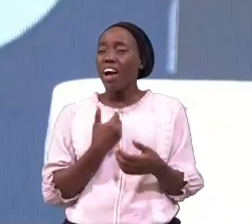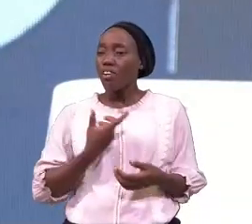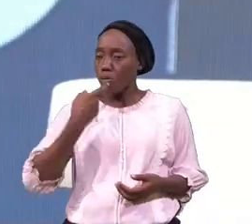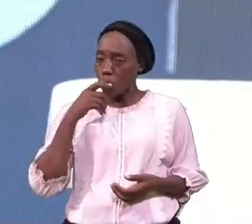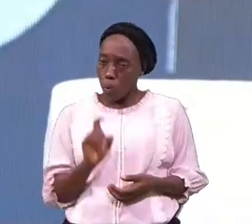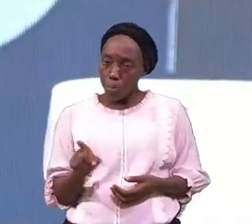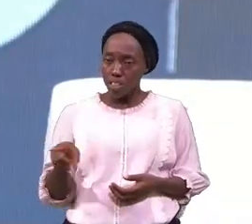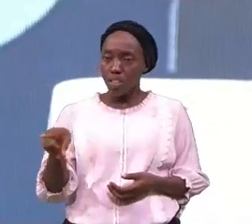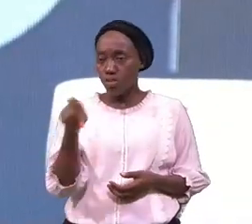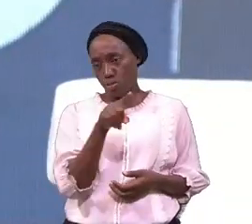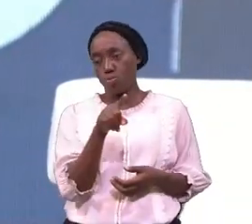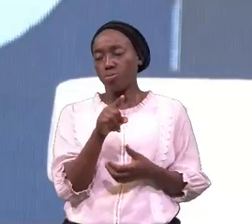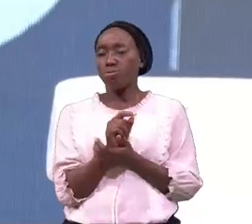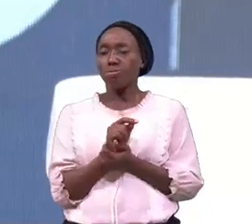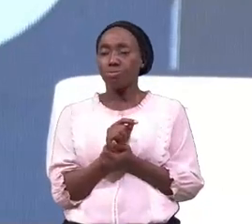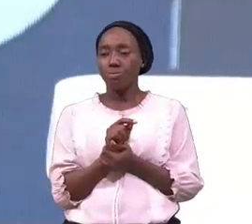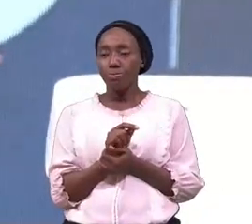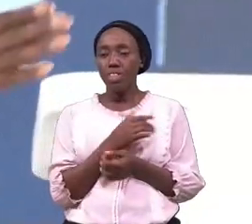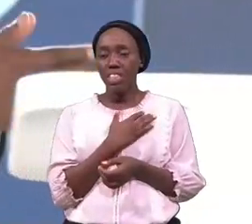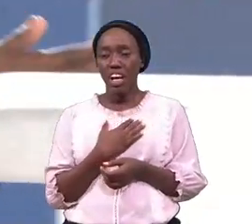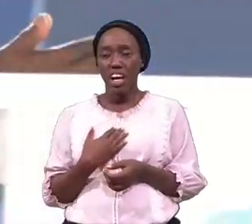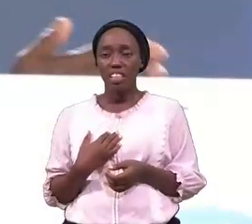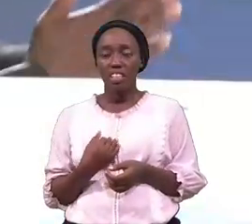Tout ce que je vous ai prescrit.